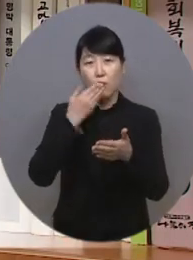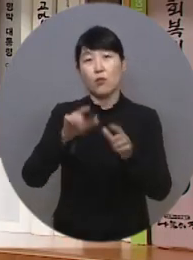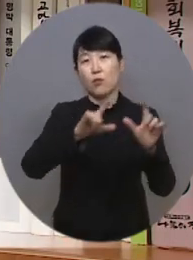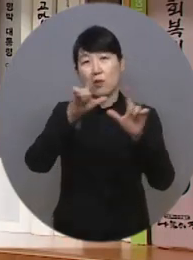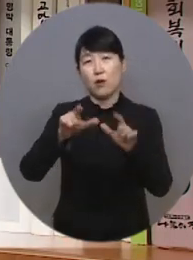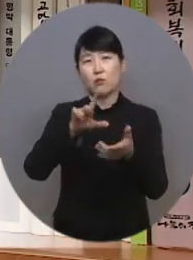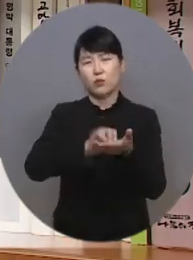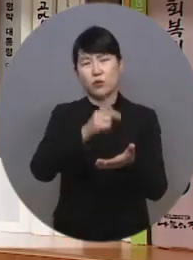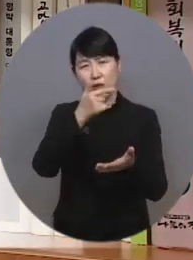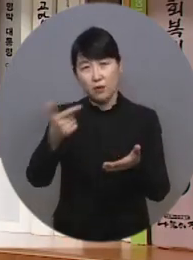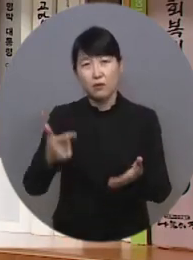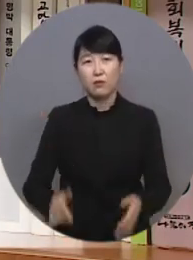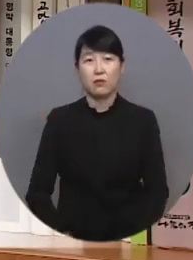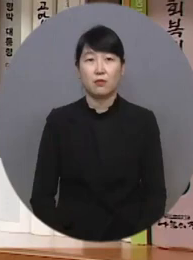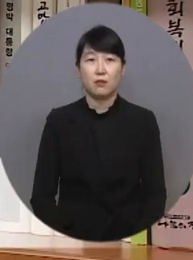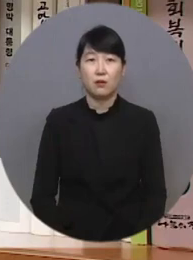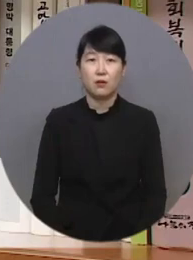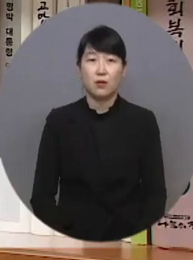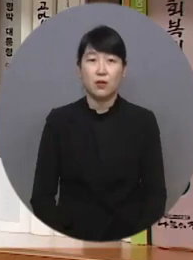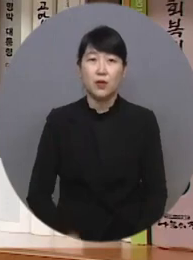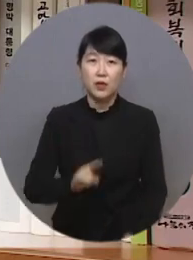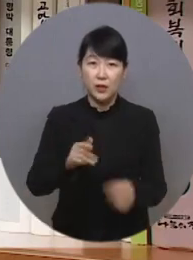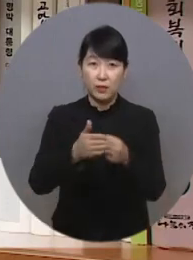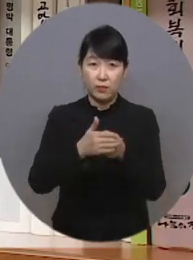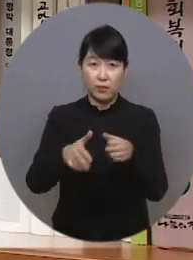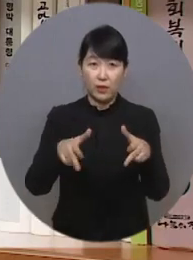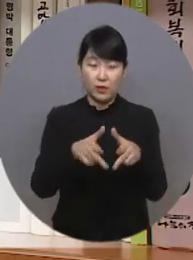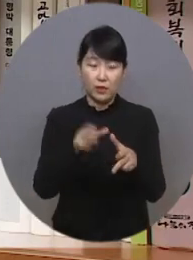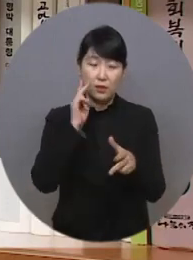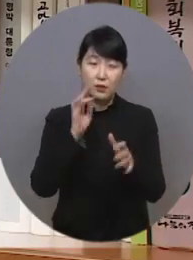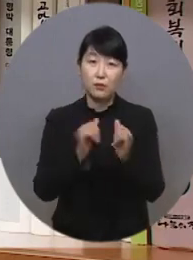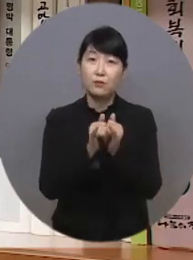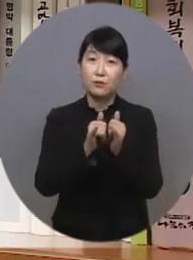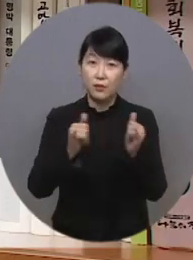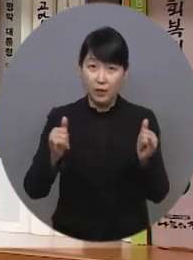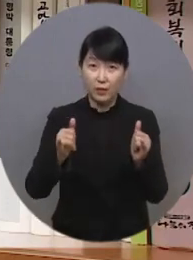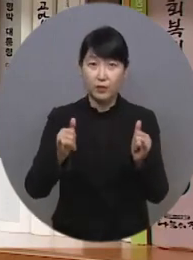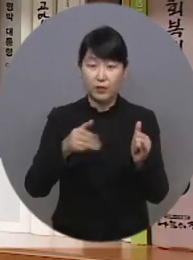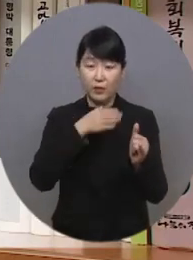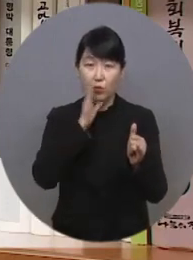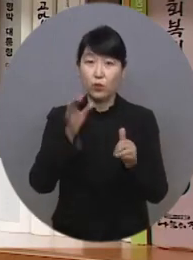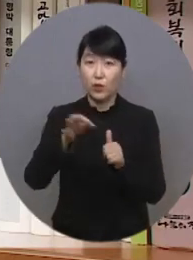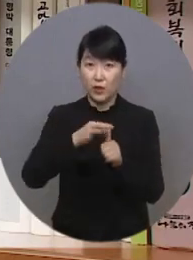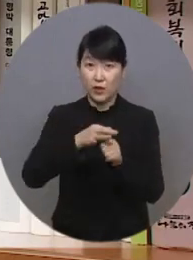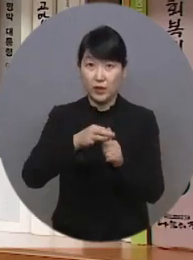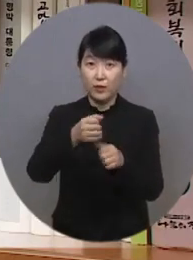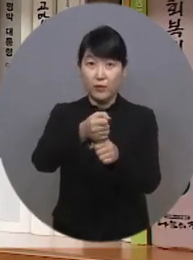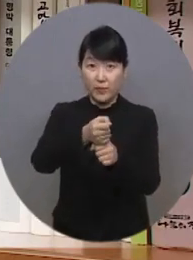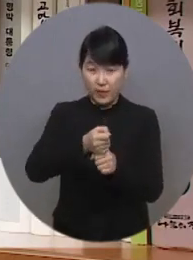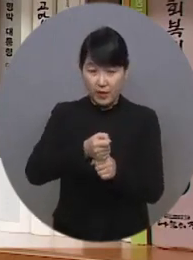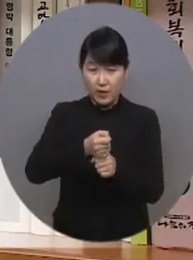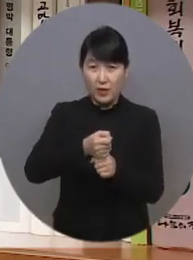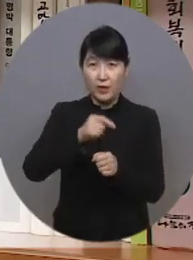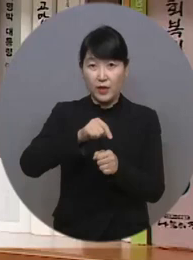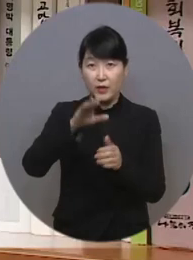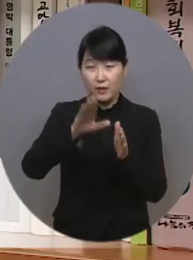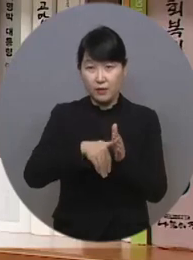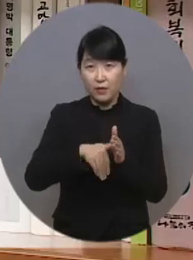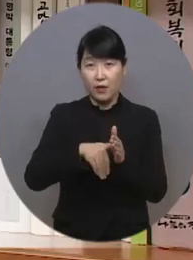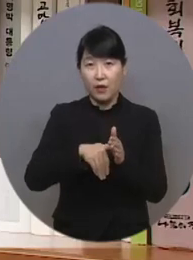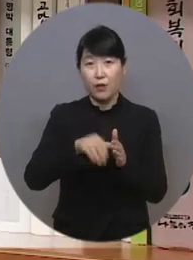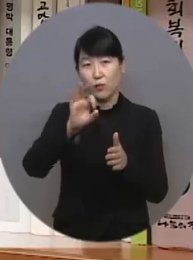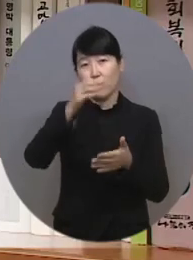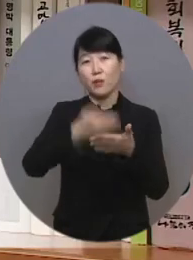어려움이 될 것입니다. 저희 솔루션에서는 이제 중증 장애인이 조기 노령 연금을 감액 없이 수령할 수 있는